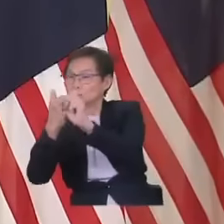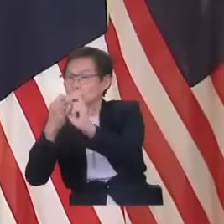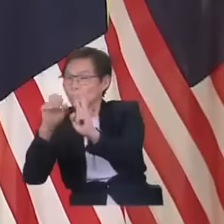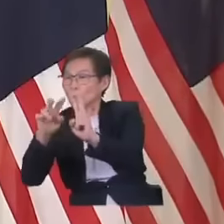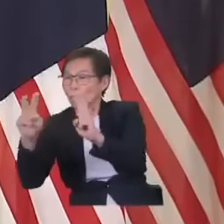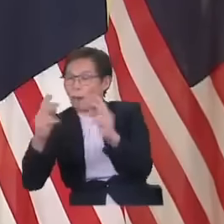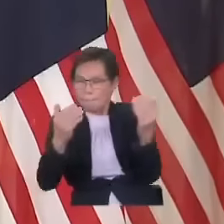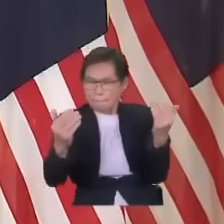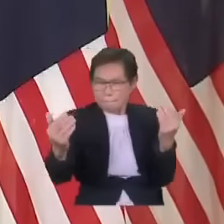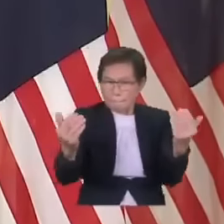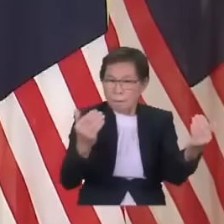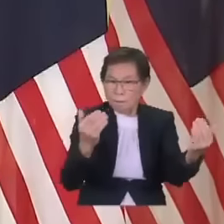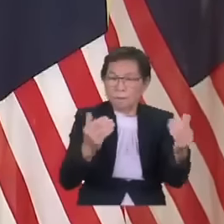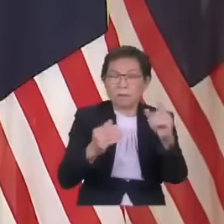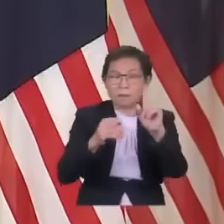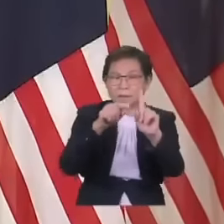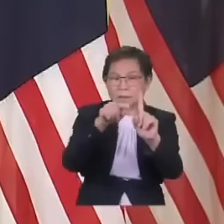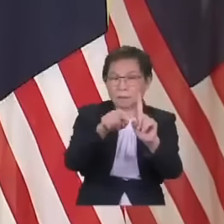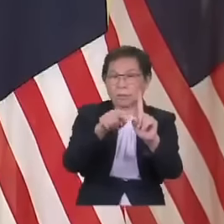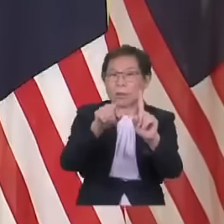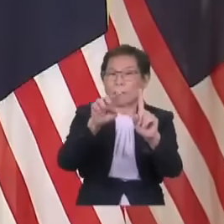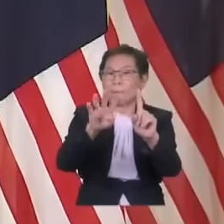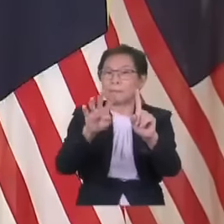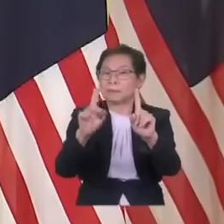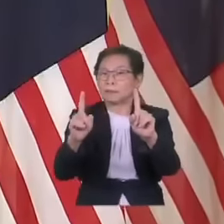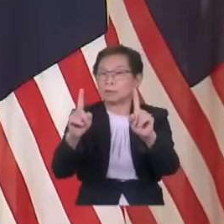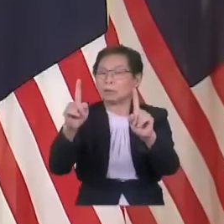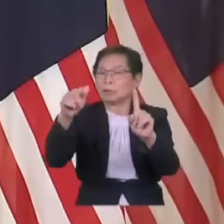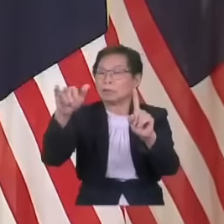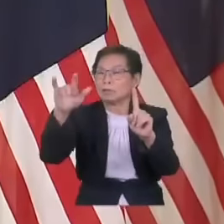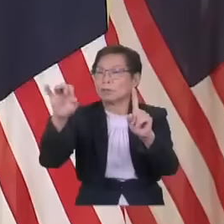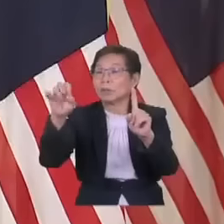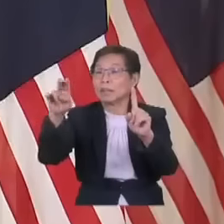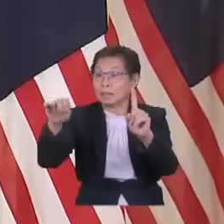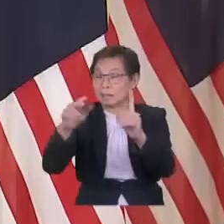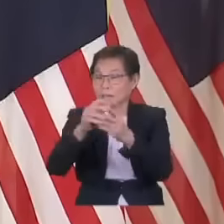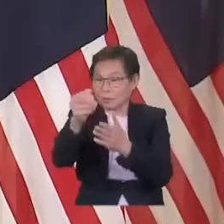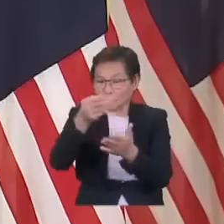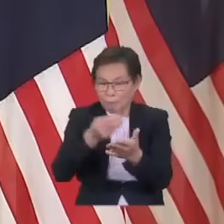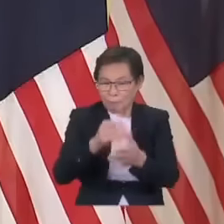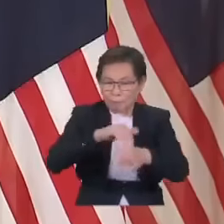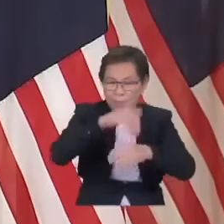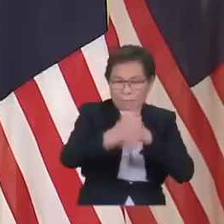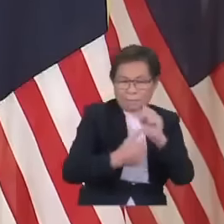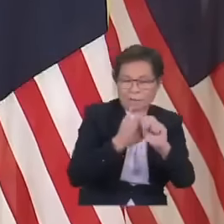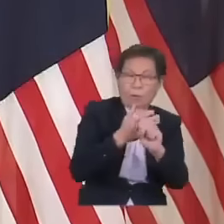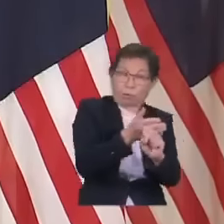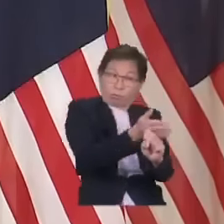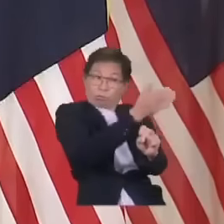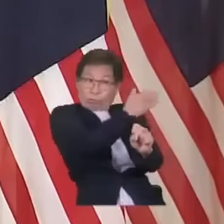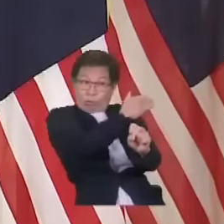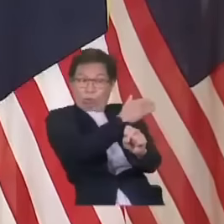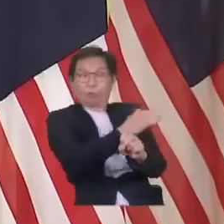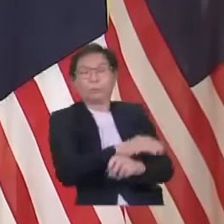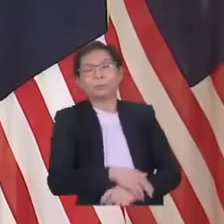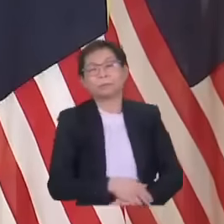berbanding dengan satu kumpulan part 1 triliun pada tahun sebelumnya